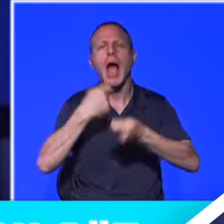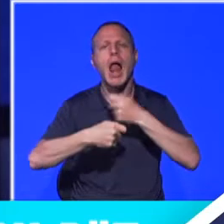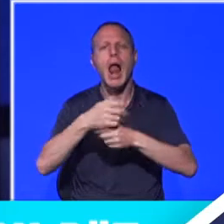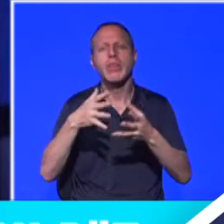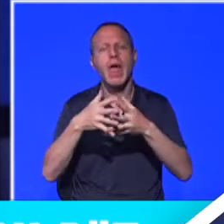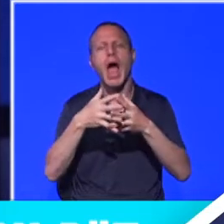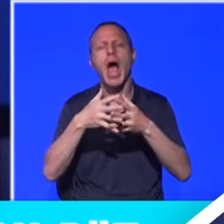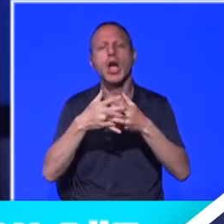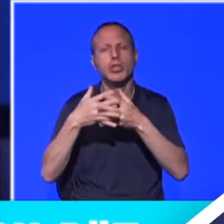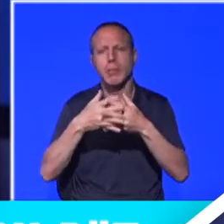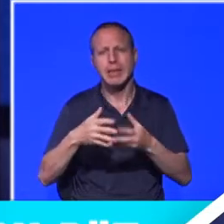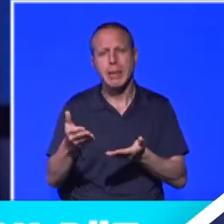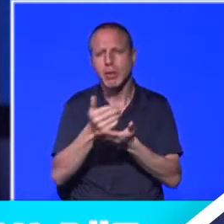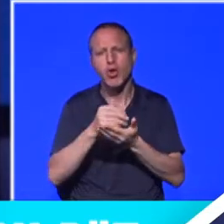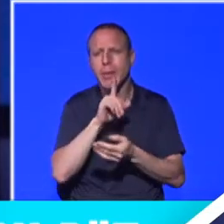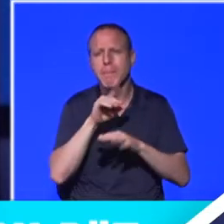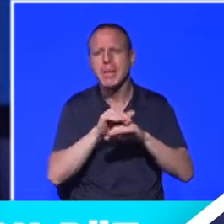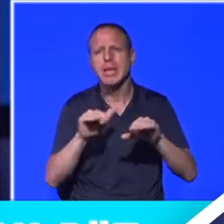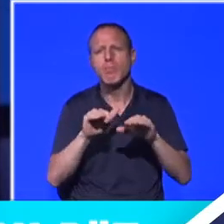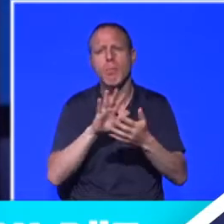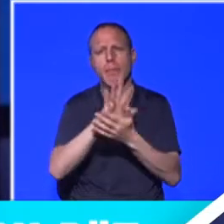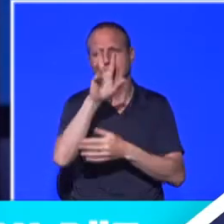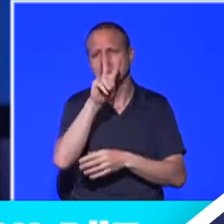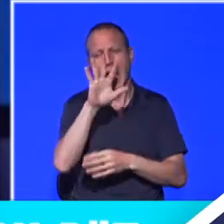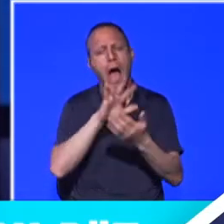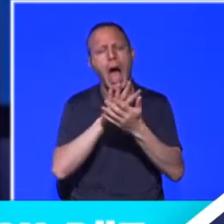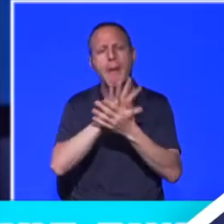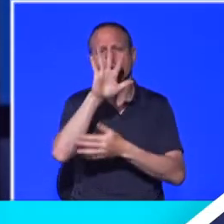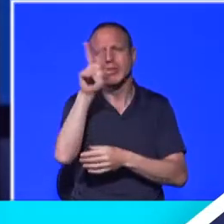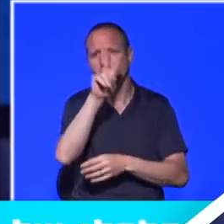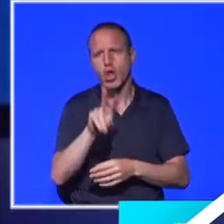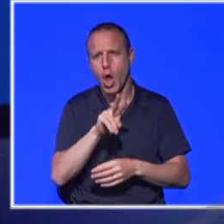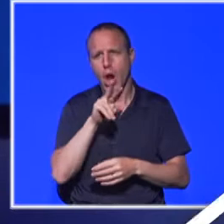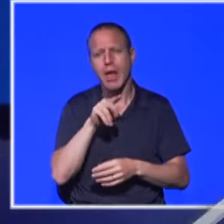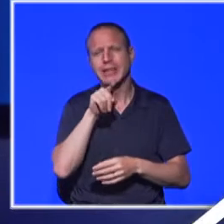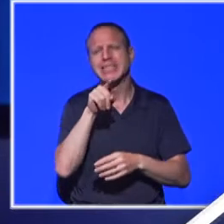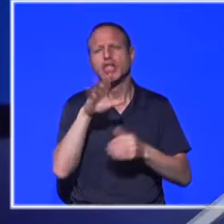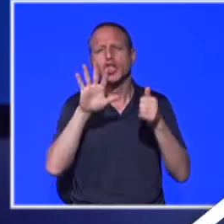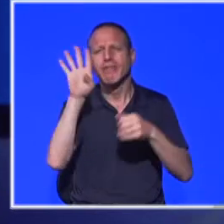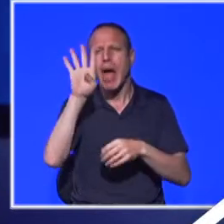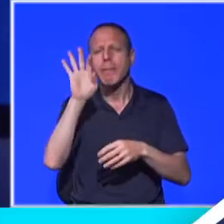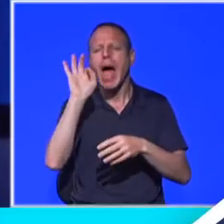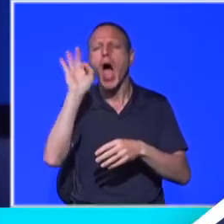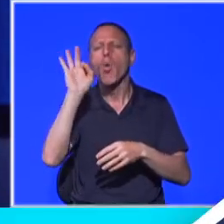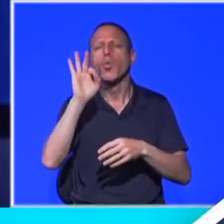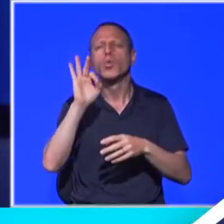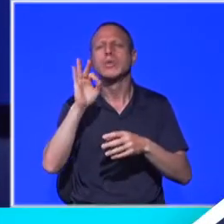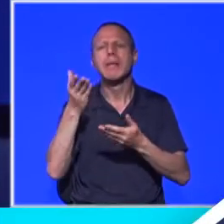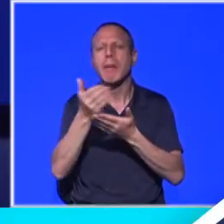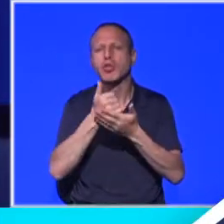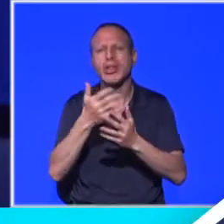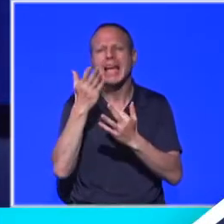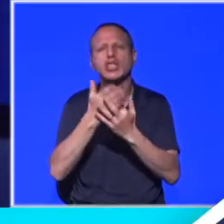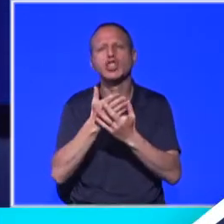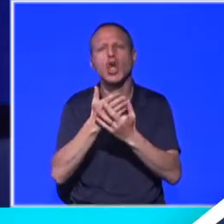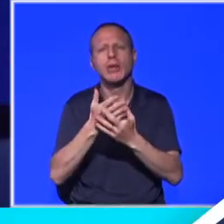של 15 דולר. שהוא משהו כמו 64% מהשכר החציוני בארצות הברית, זה יחס מטורף, אפילו בישראל,